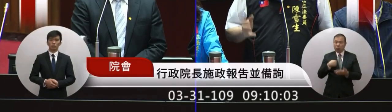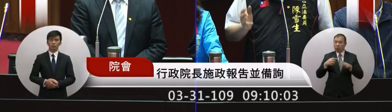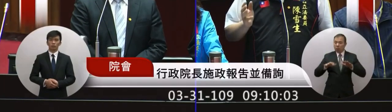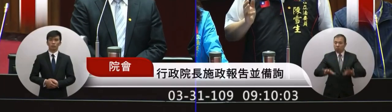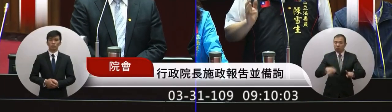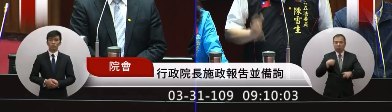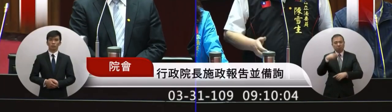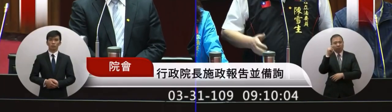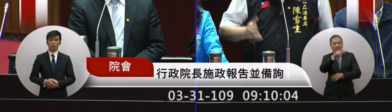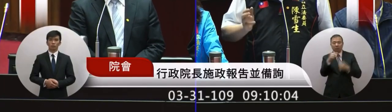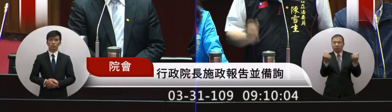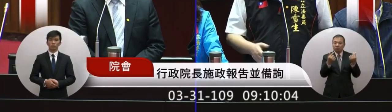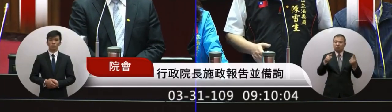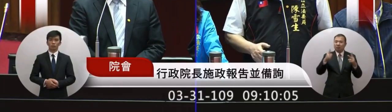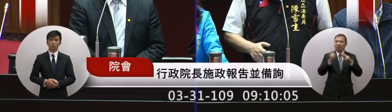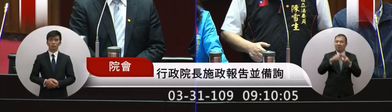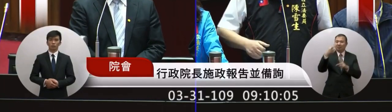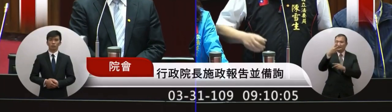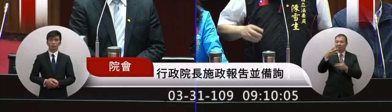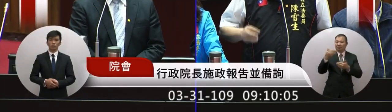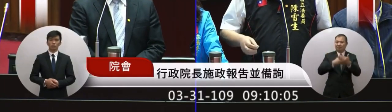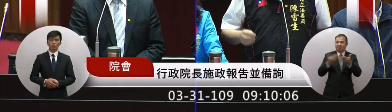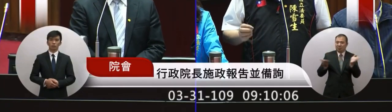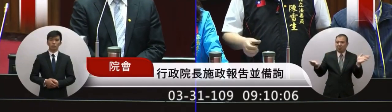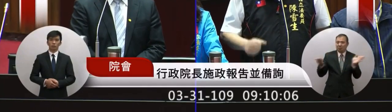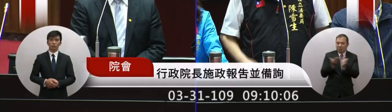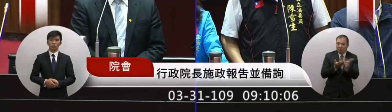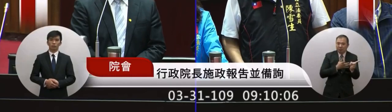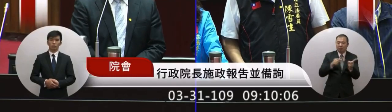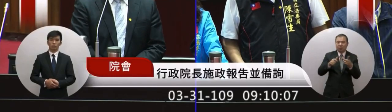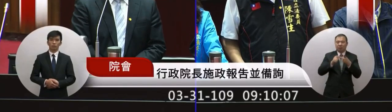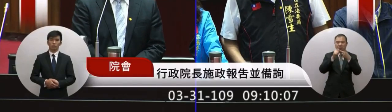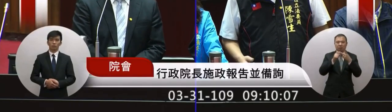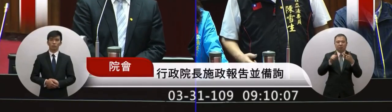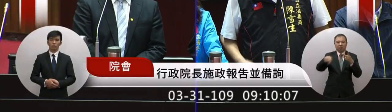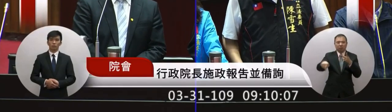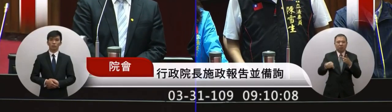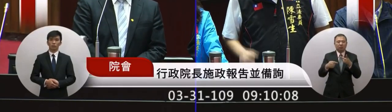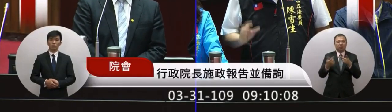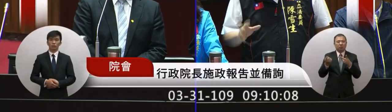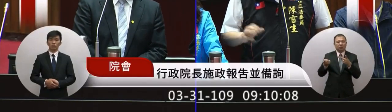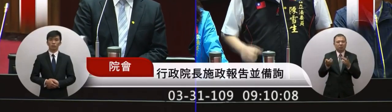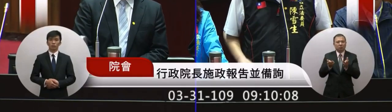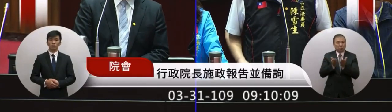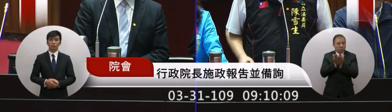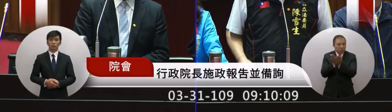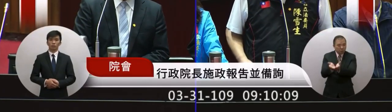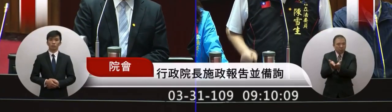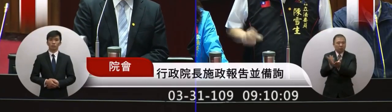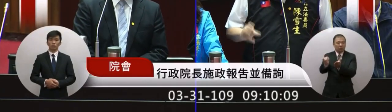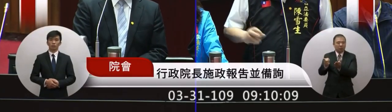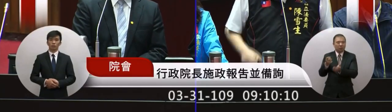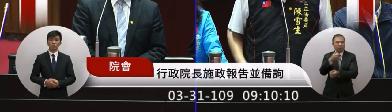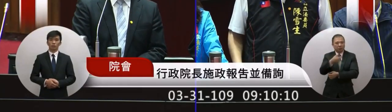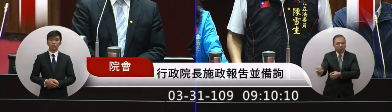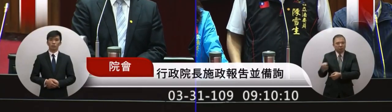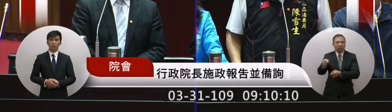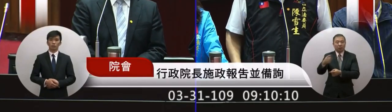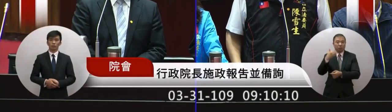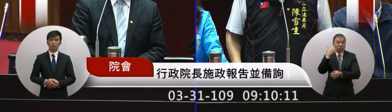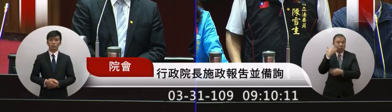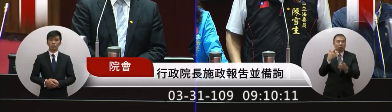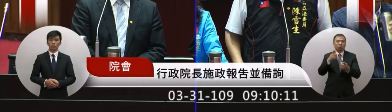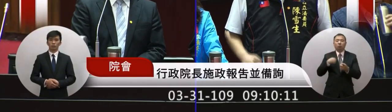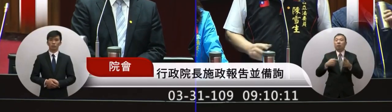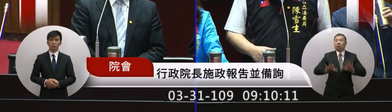如像小山东船只啦、船员啦，因为政府告诉他们说你暂时关闭小山